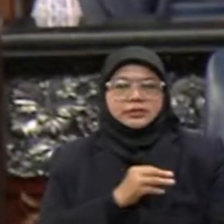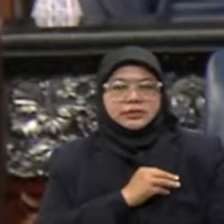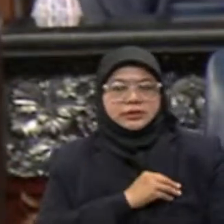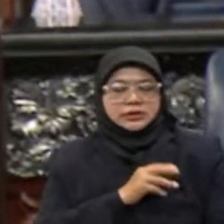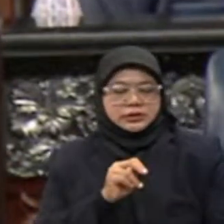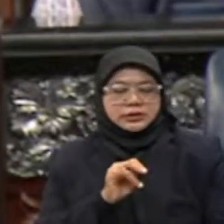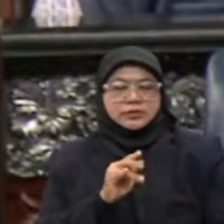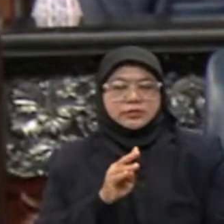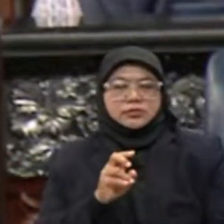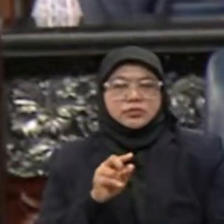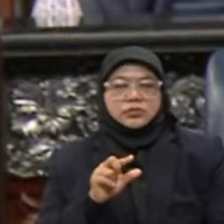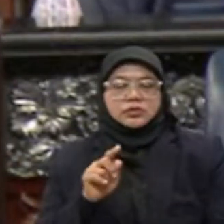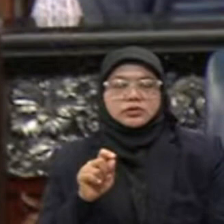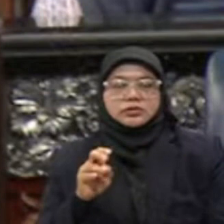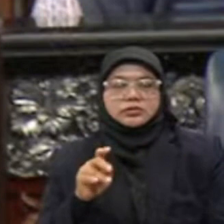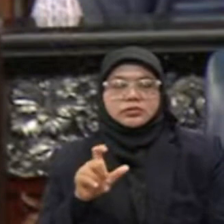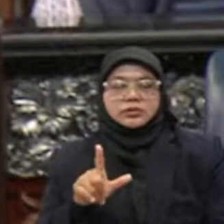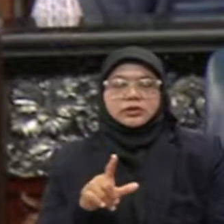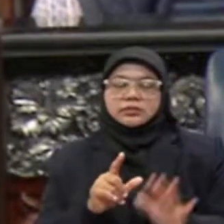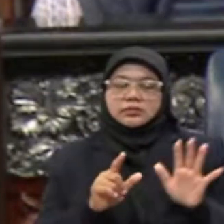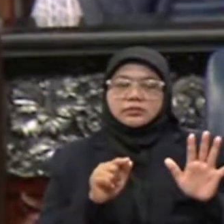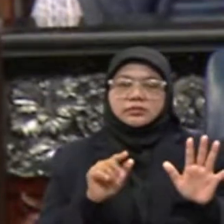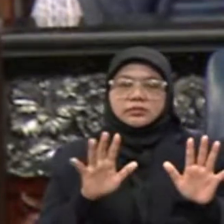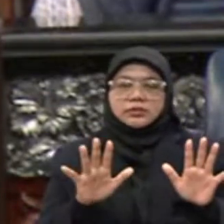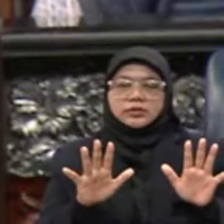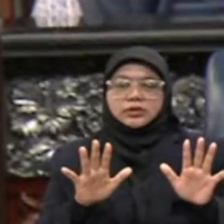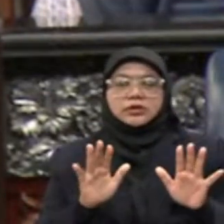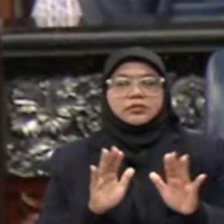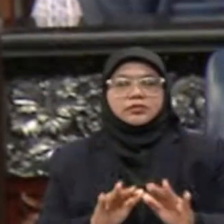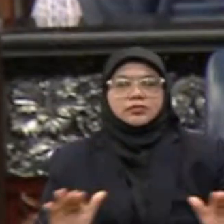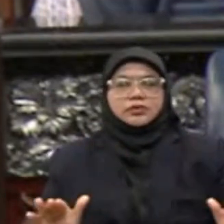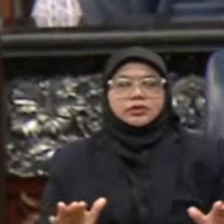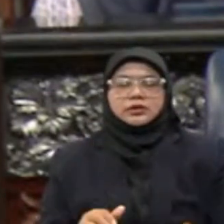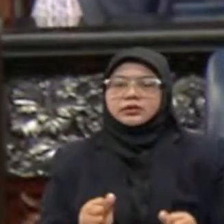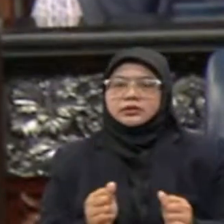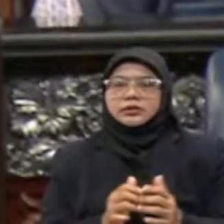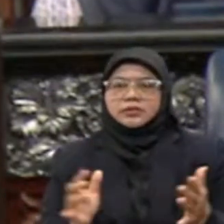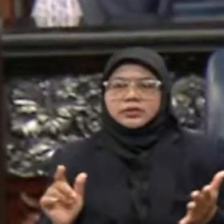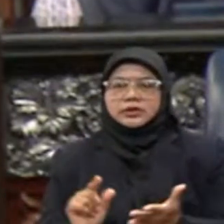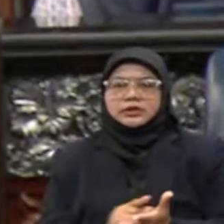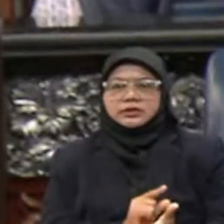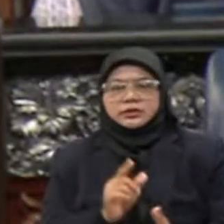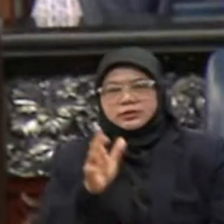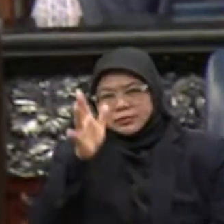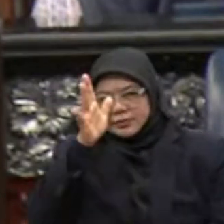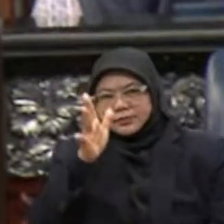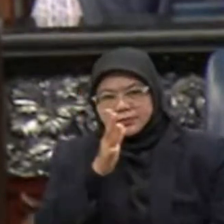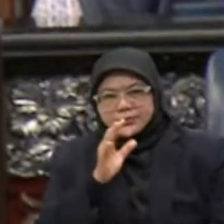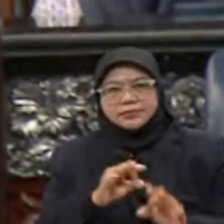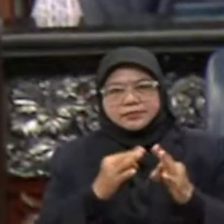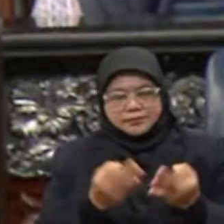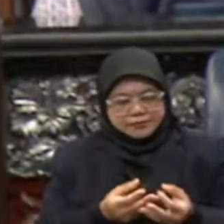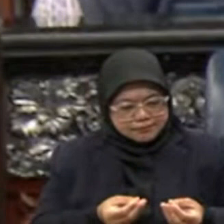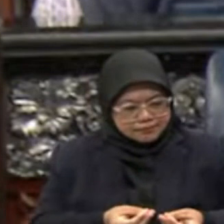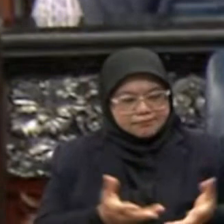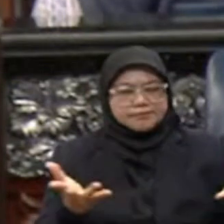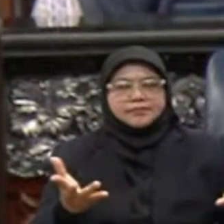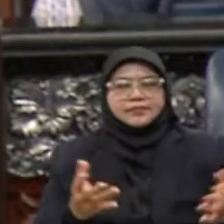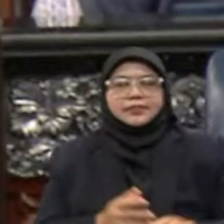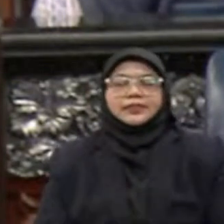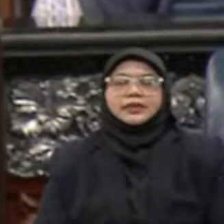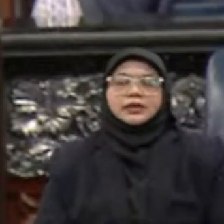kepada 5 juta orang murid tanpa mengira pendapatan keluarga semua kita bagi